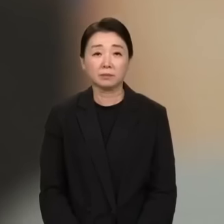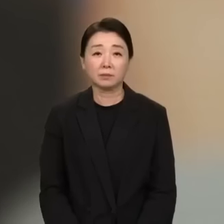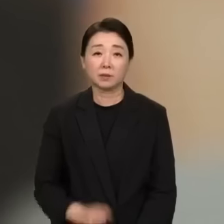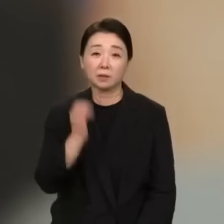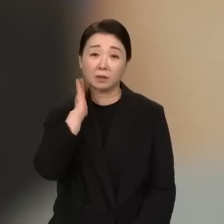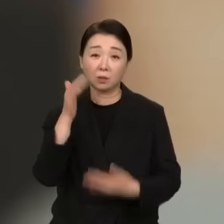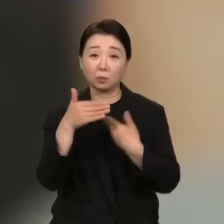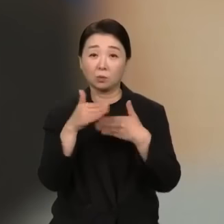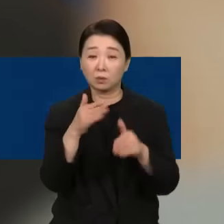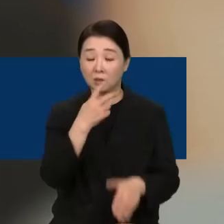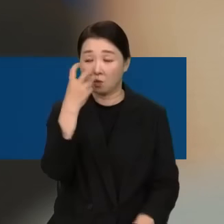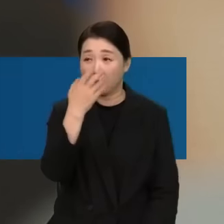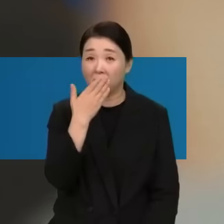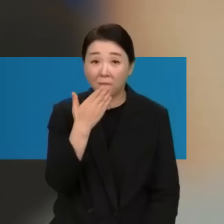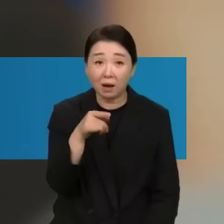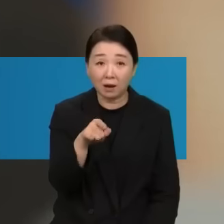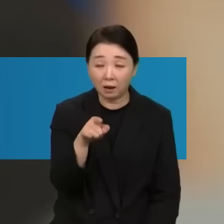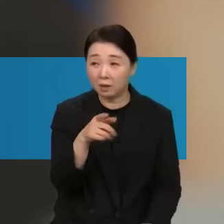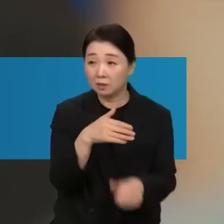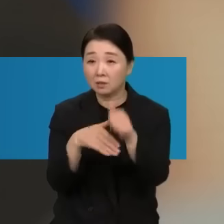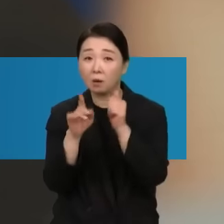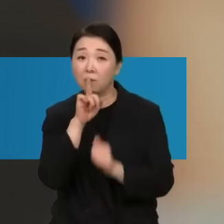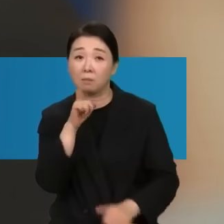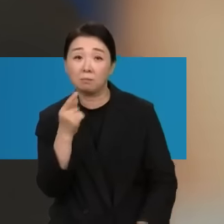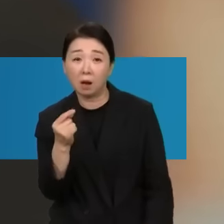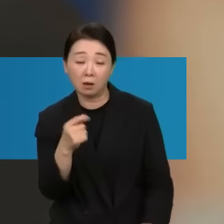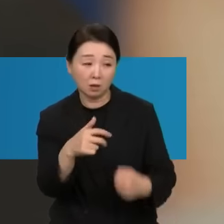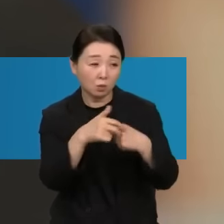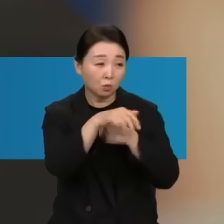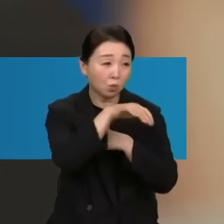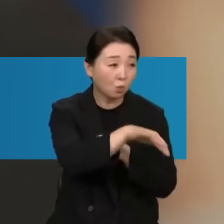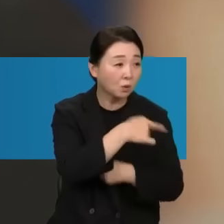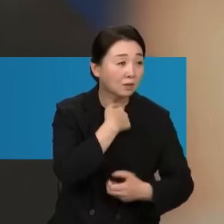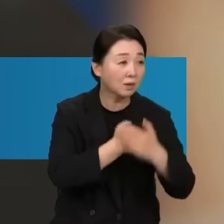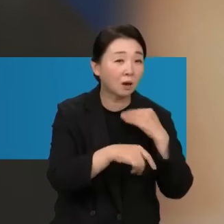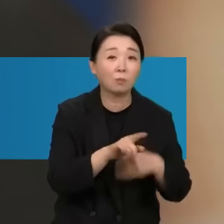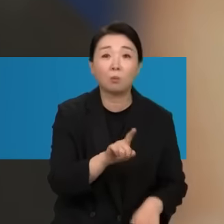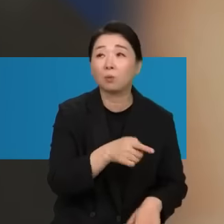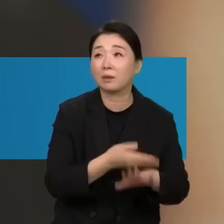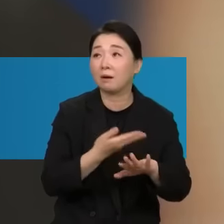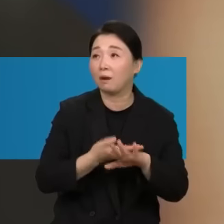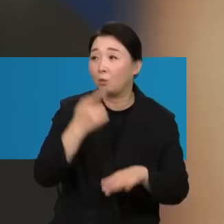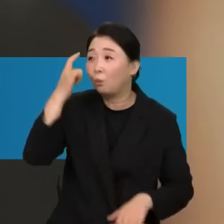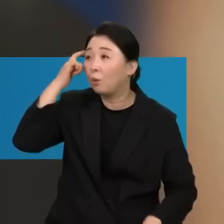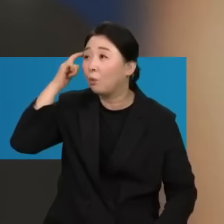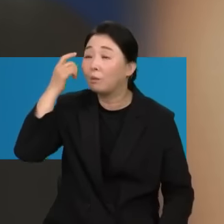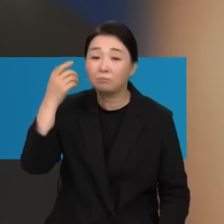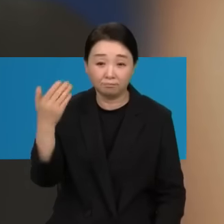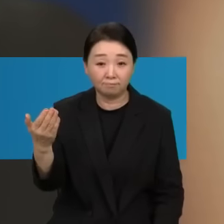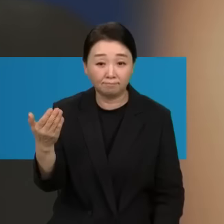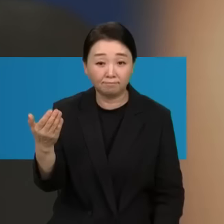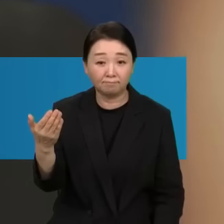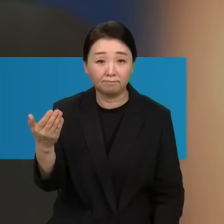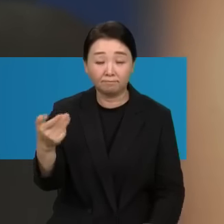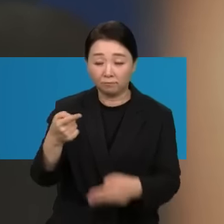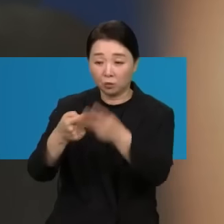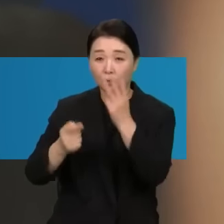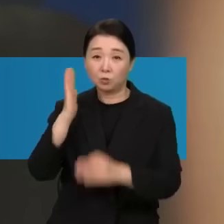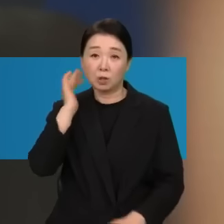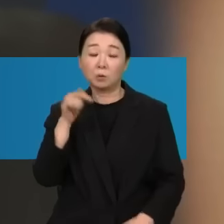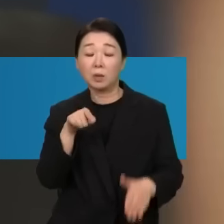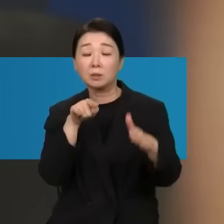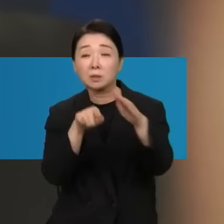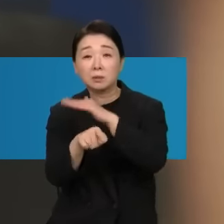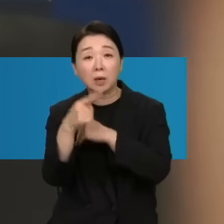대통령실은 관리 가능한 상황이라는데 의료 현장이 느끼는 체감은 왜 다르냐는 질문해 윤 대통령은 현장에 한번